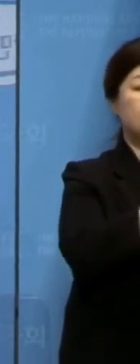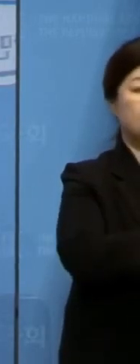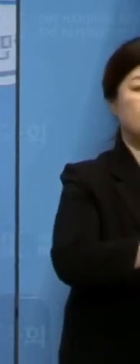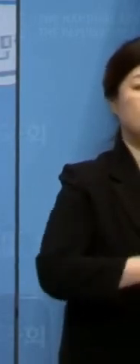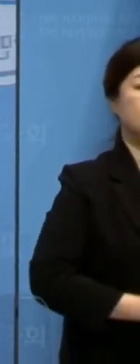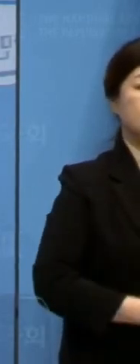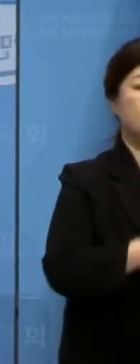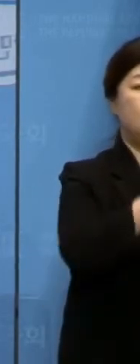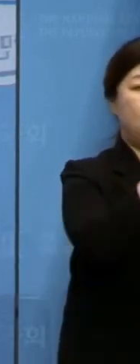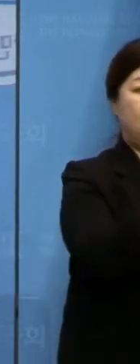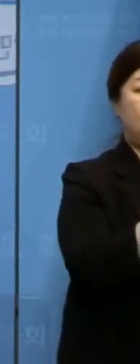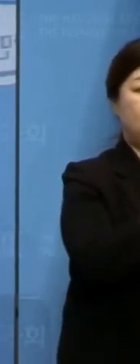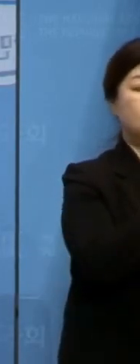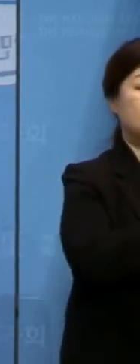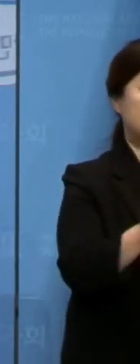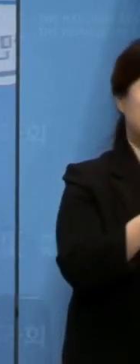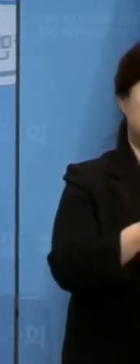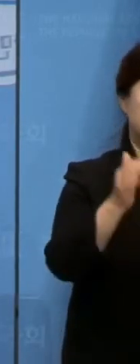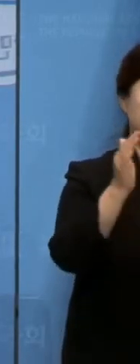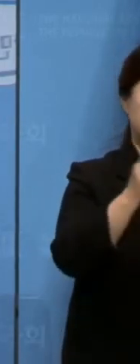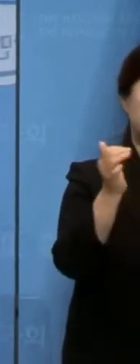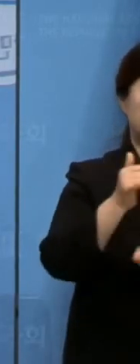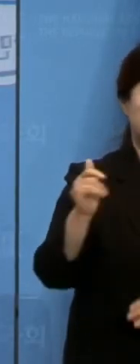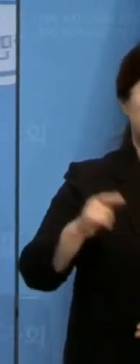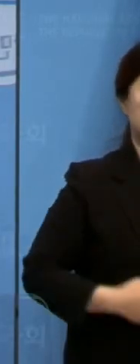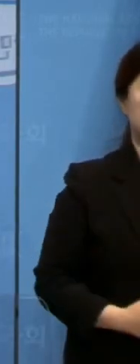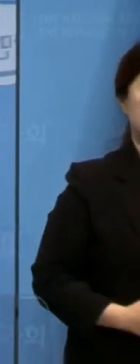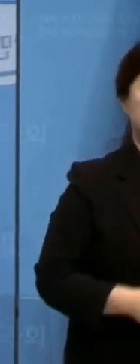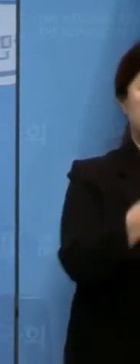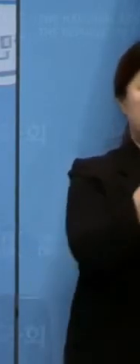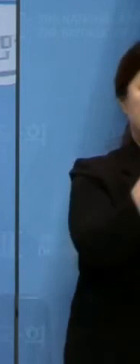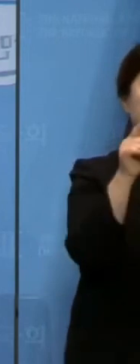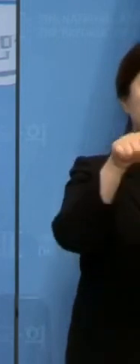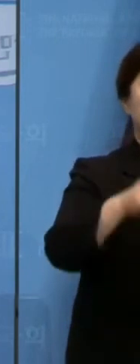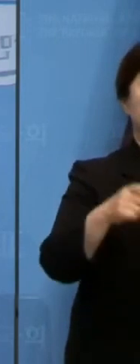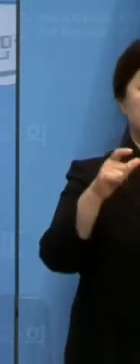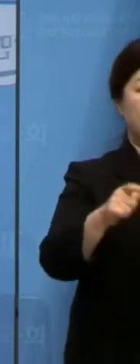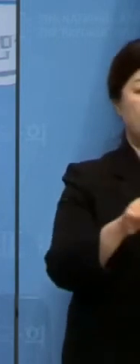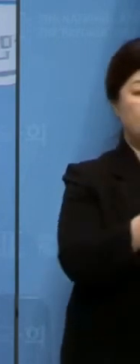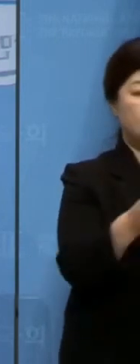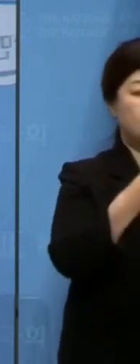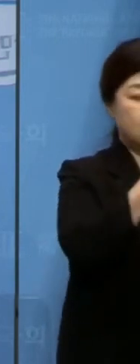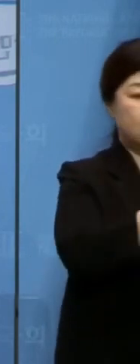오세훈 가족과 처가는 내곡동 보금자리 주택 지구의 지정 이후